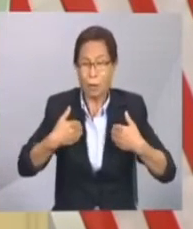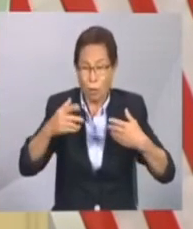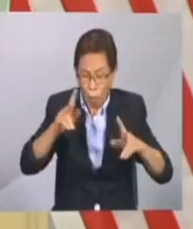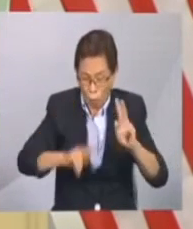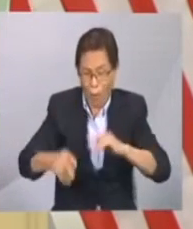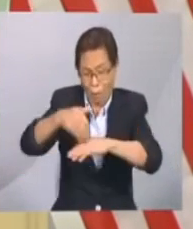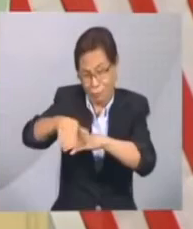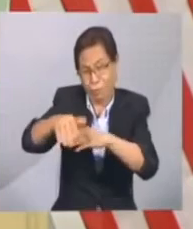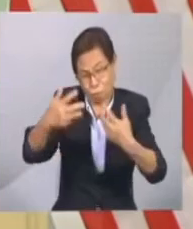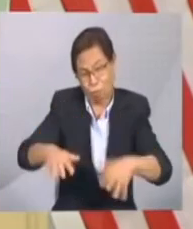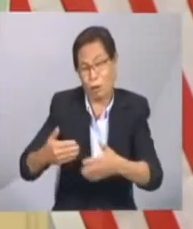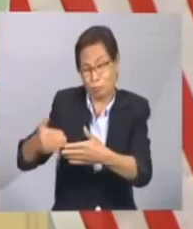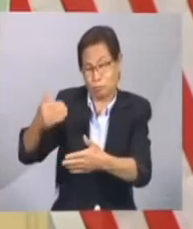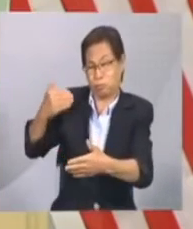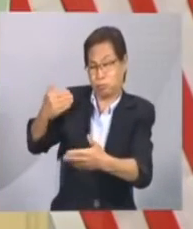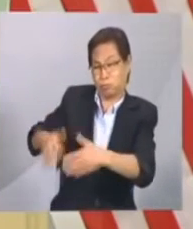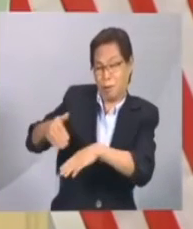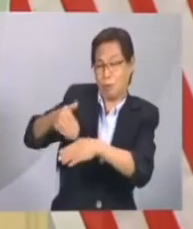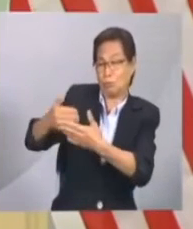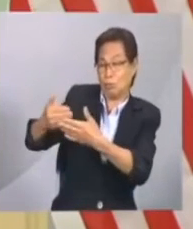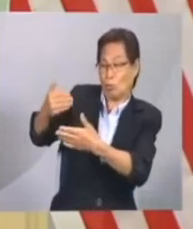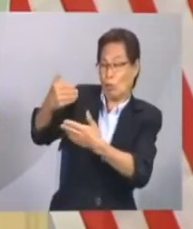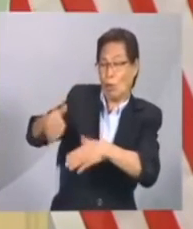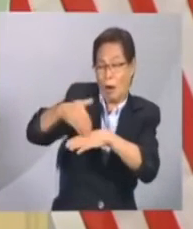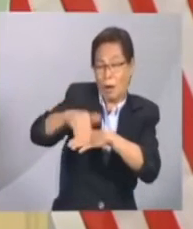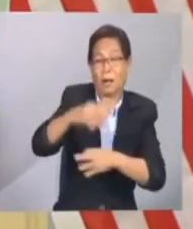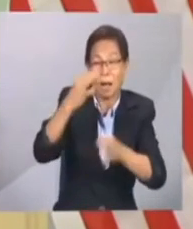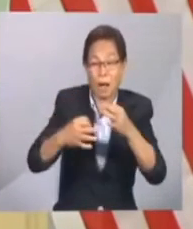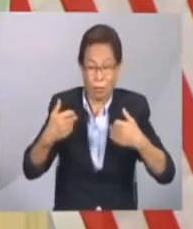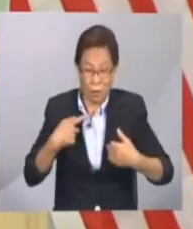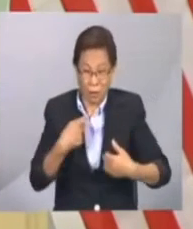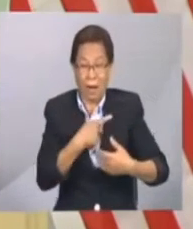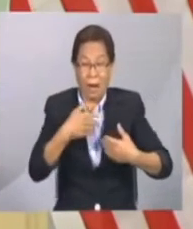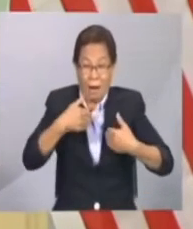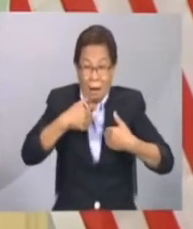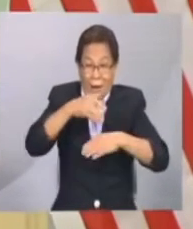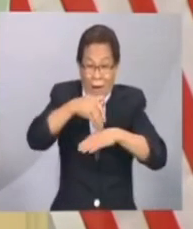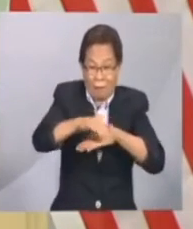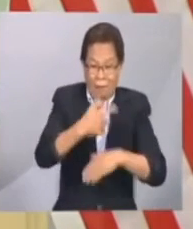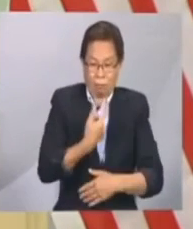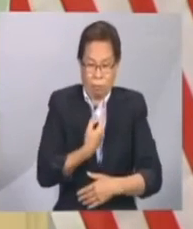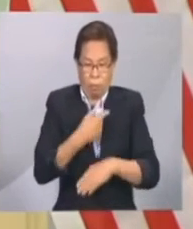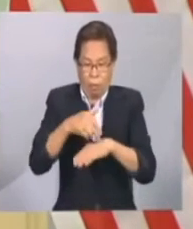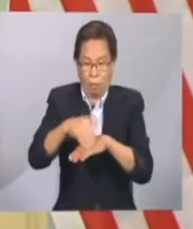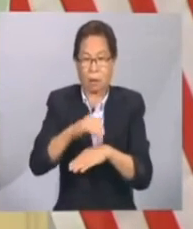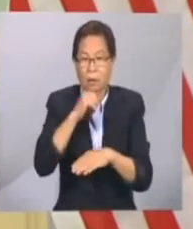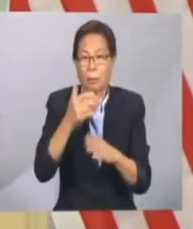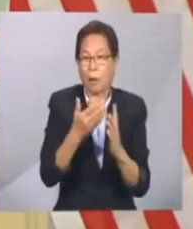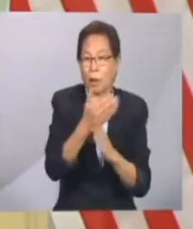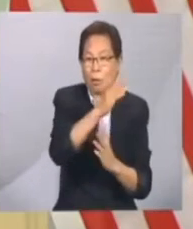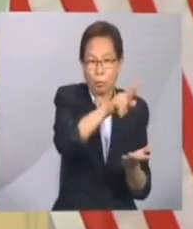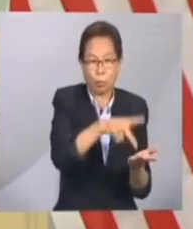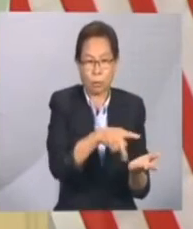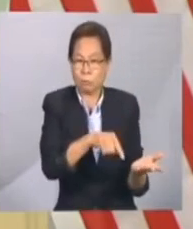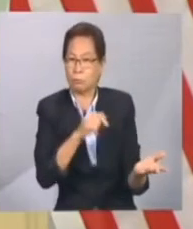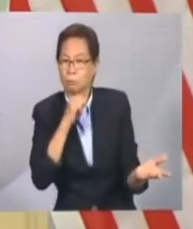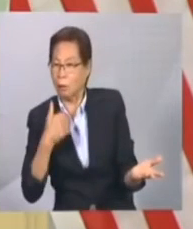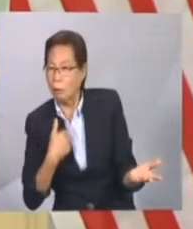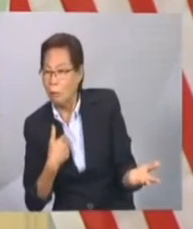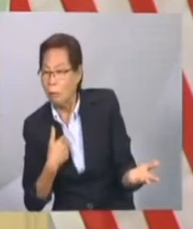hantar sebelum tu. Tetapi kalau kita hantar secara persendirian, tidak melalui pusat operasi, jadi